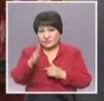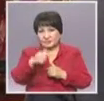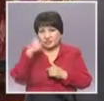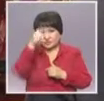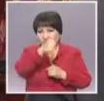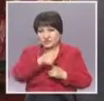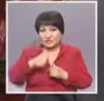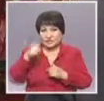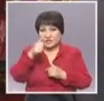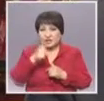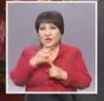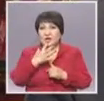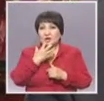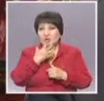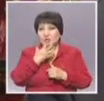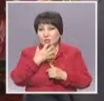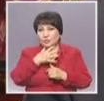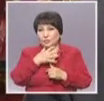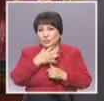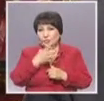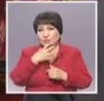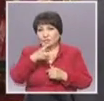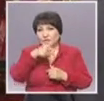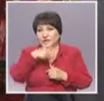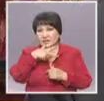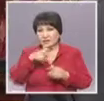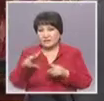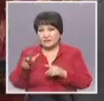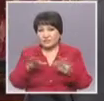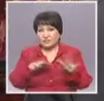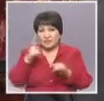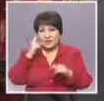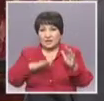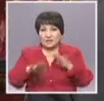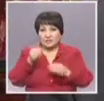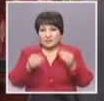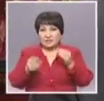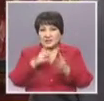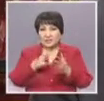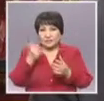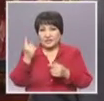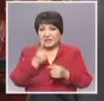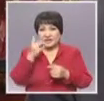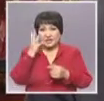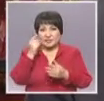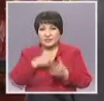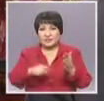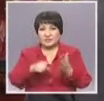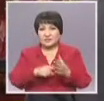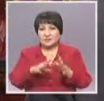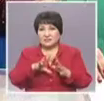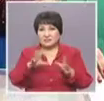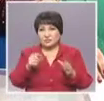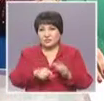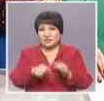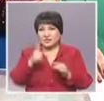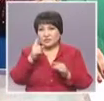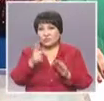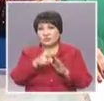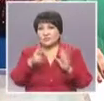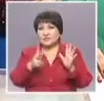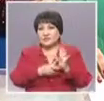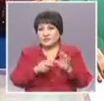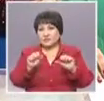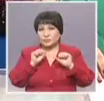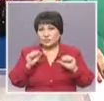Инчхон, оңтүстік Корея қаласында өтетін Азия ойындарына Алматы қаласының, бір ғана Алматы қаласының өзінен 118 спортшы